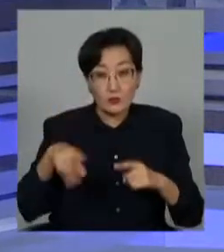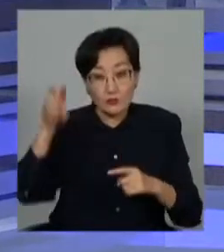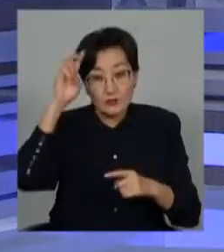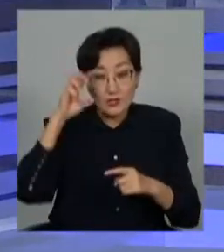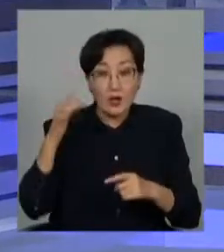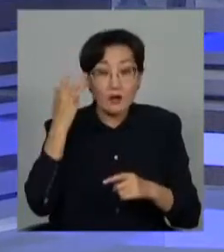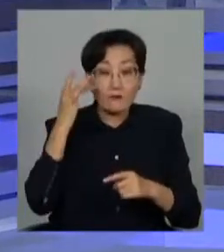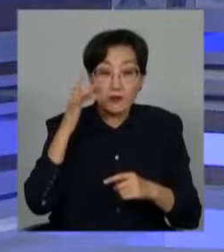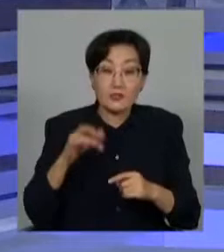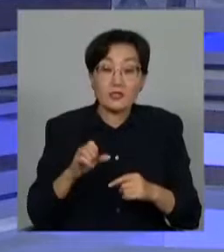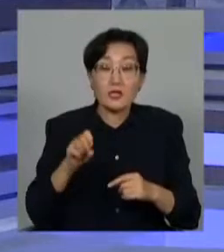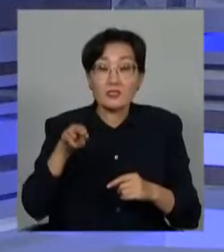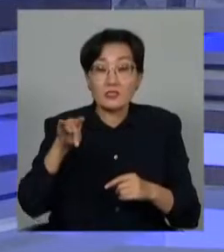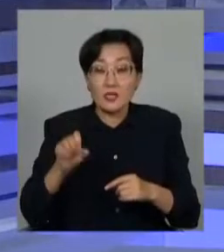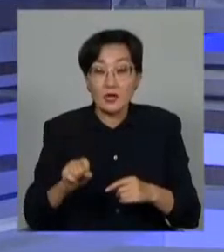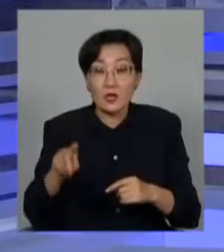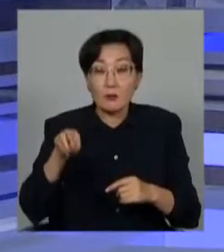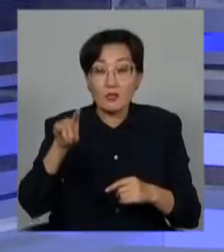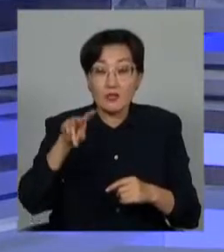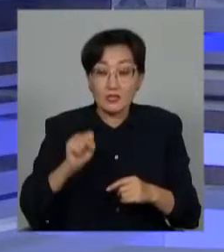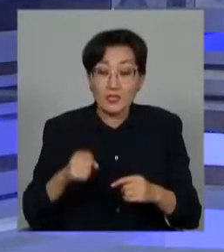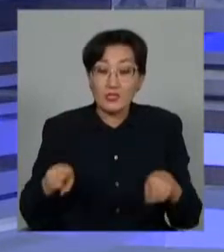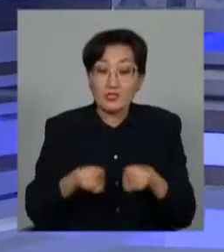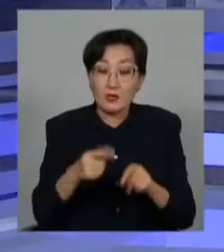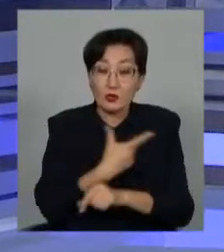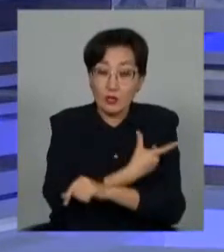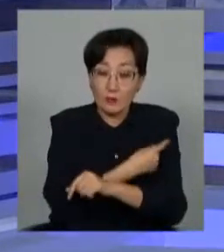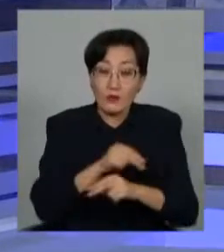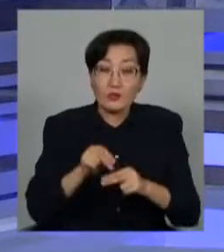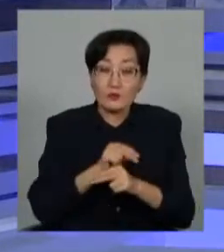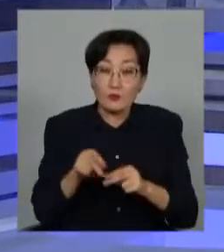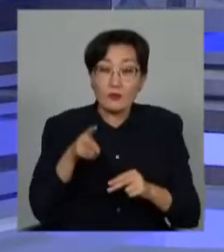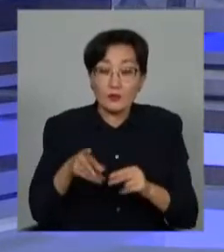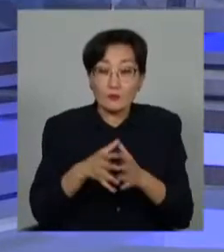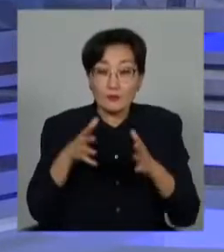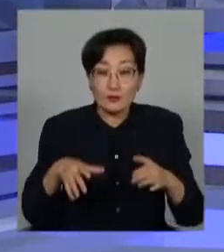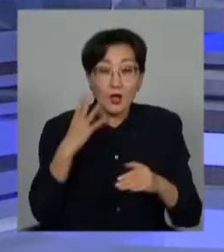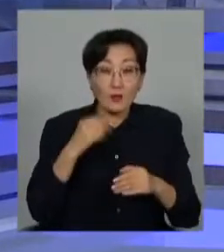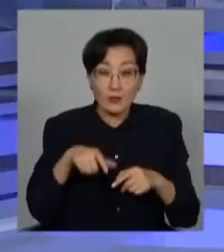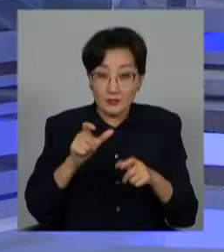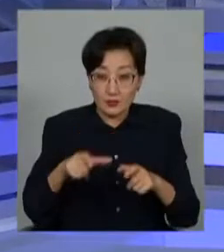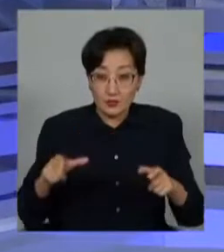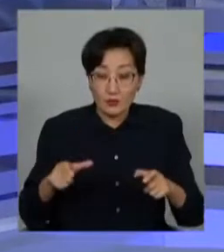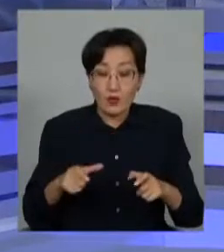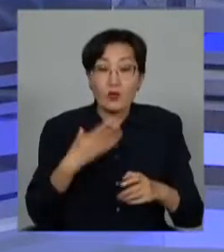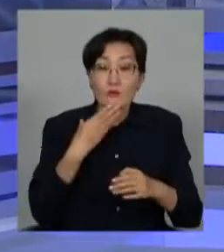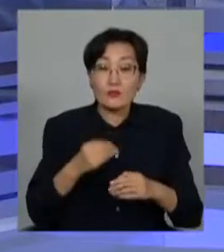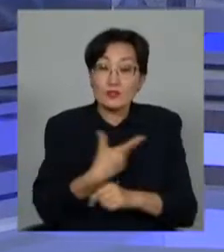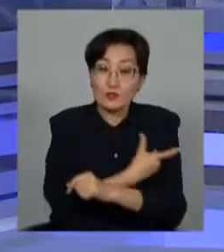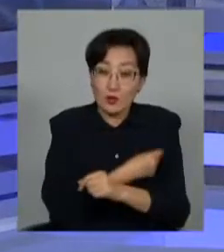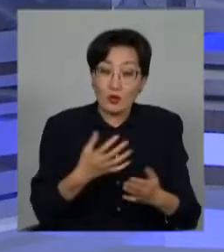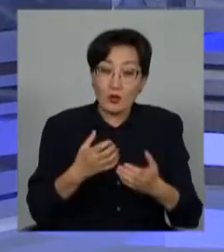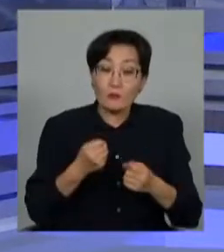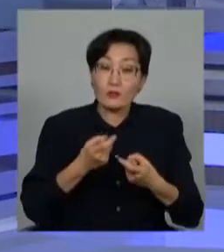мемлекеттерден Pfizer, AstraZeneca, Moderna секілді вакциналармен иммундалған 2000-нан аса алматылық өздерінің екпе